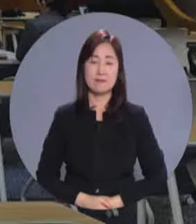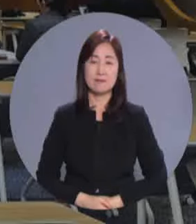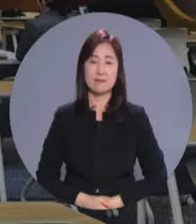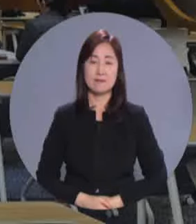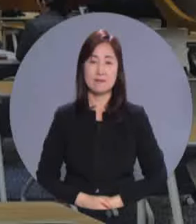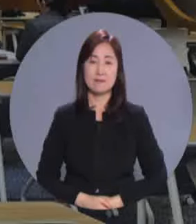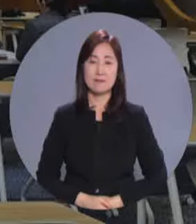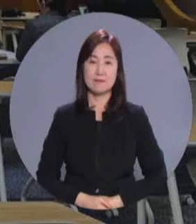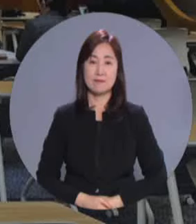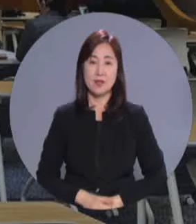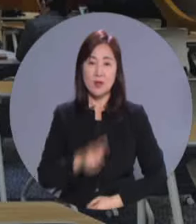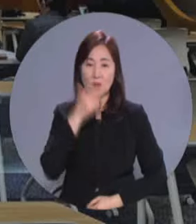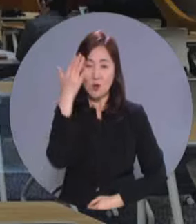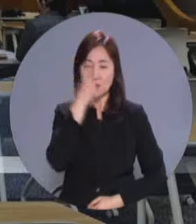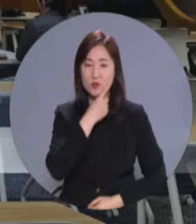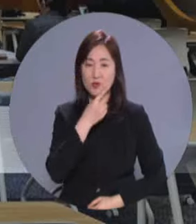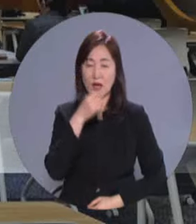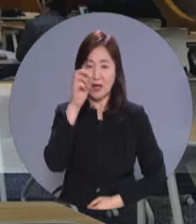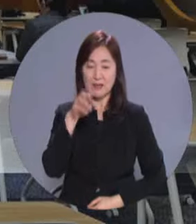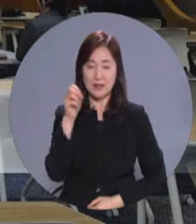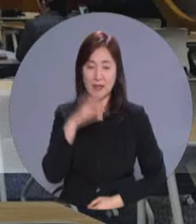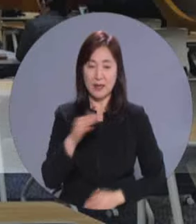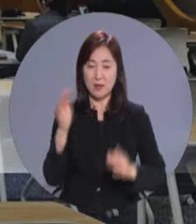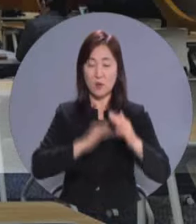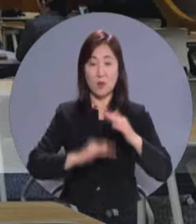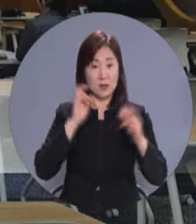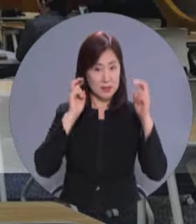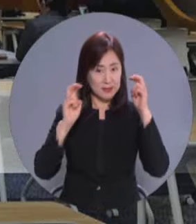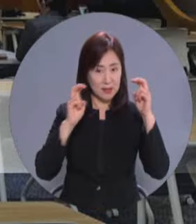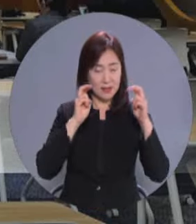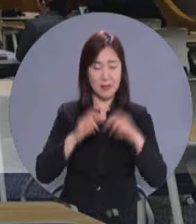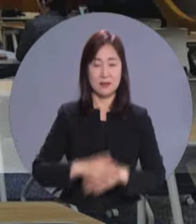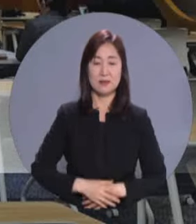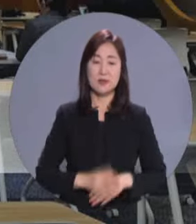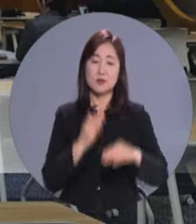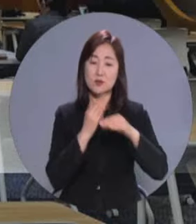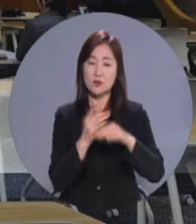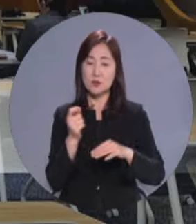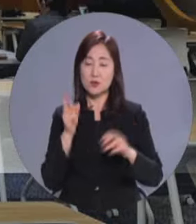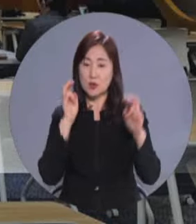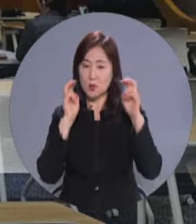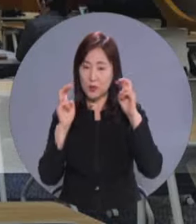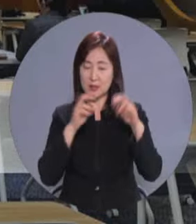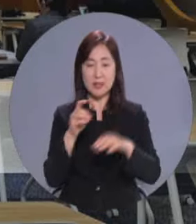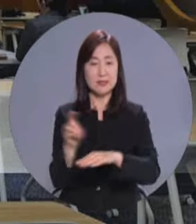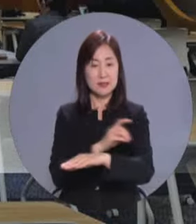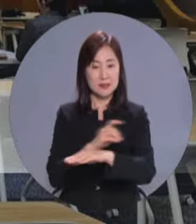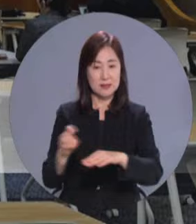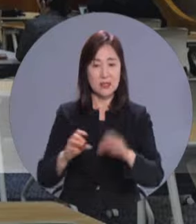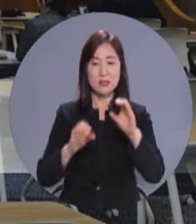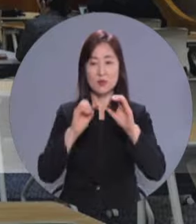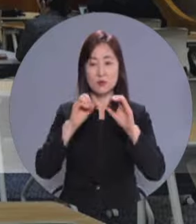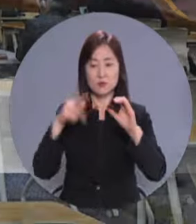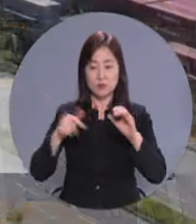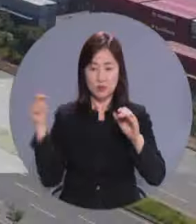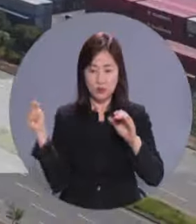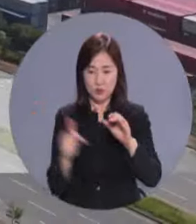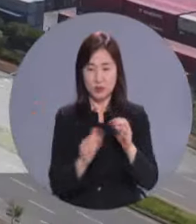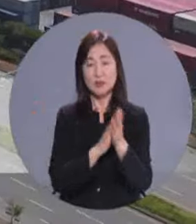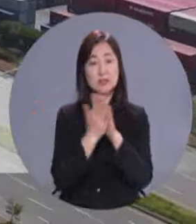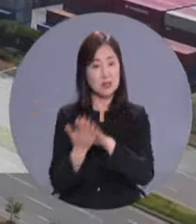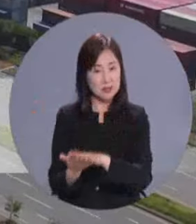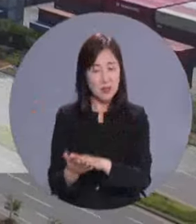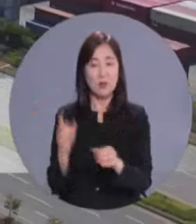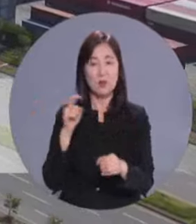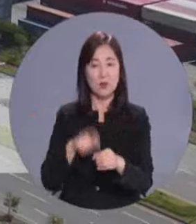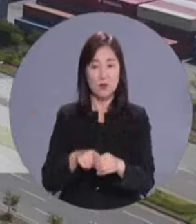보이겠습니다 여수광양 항만공사가 광양만권 중소 중경 기업에 디지털 탄소중립 산업 전환과 여수